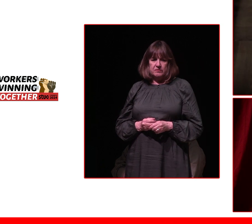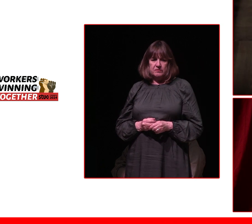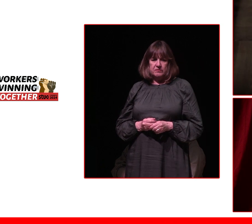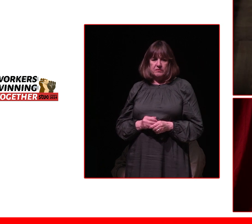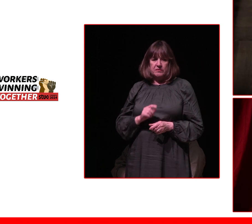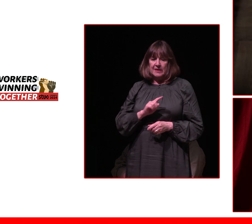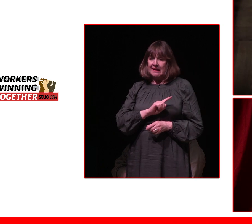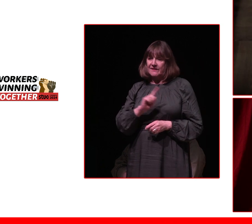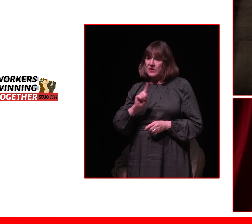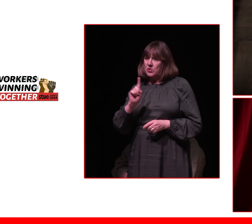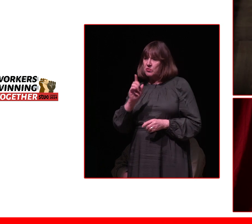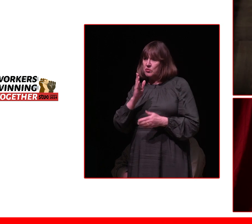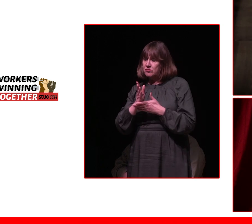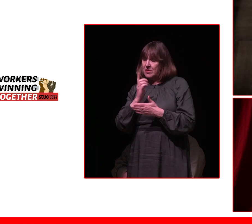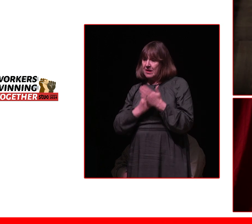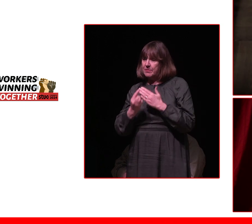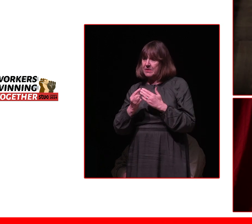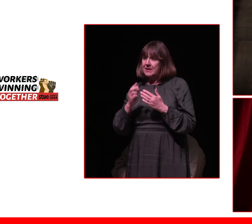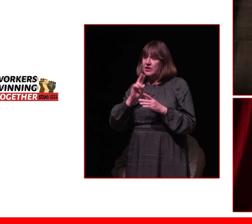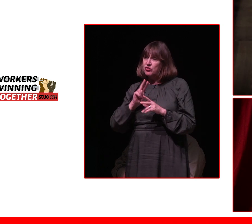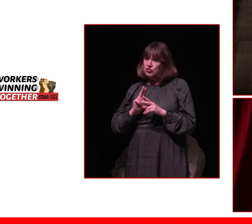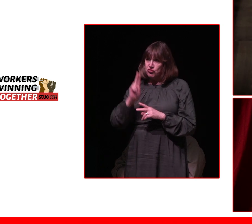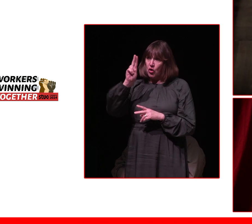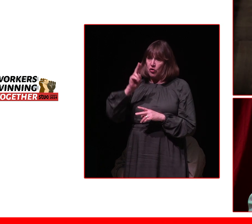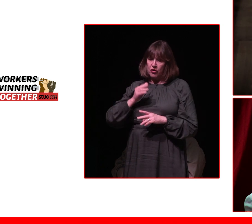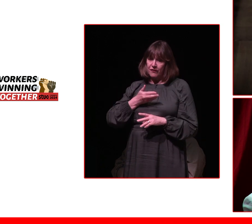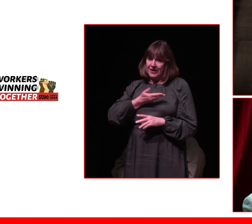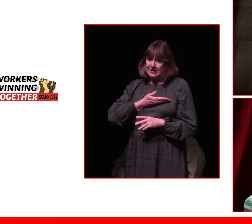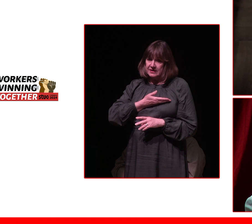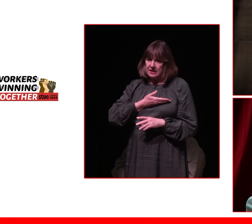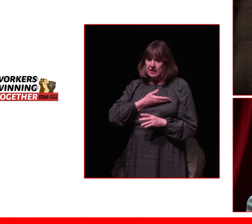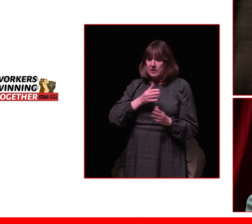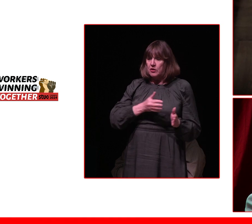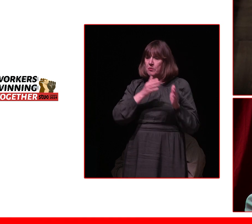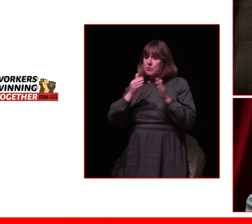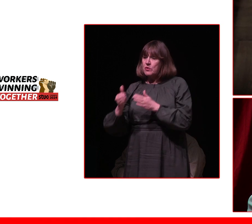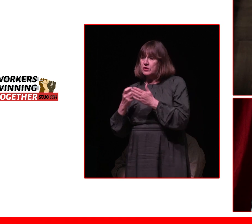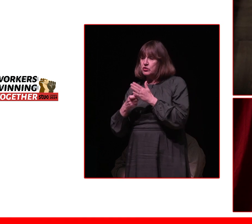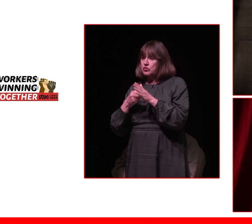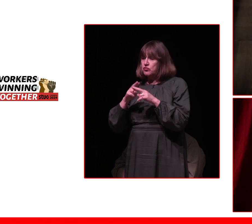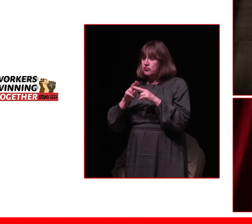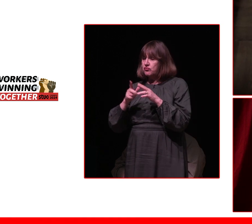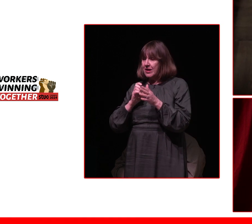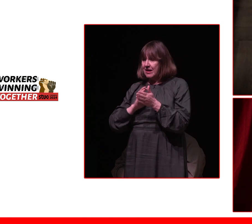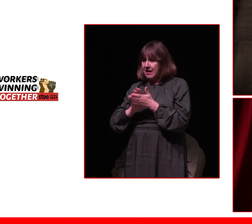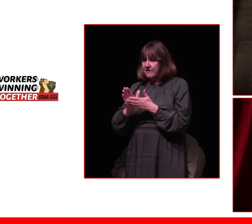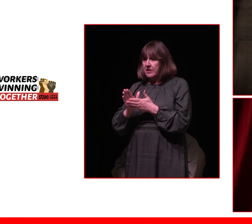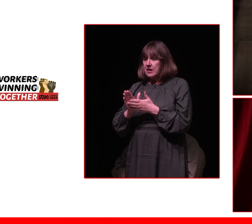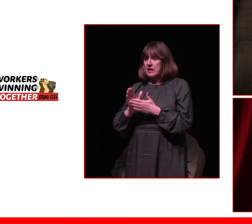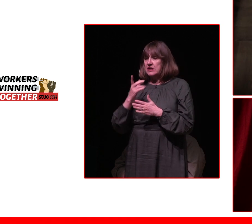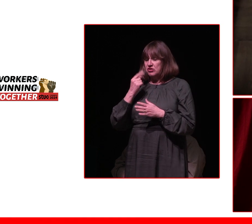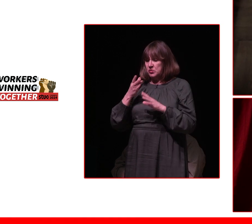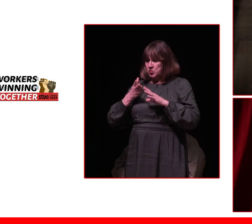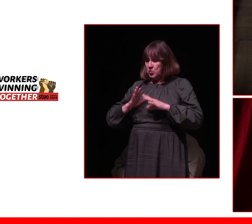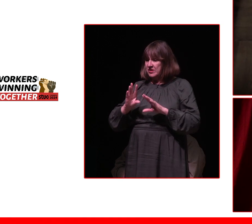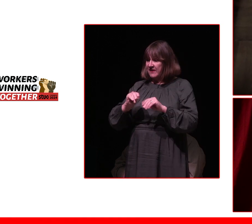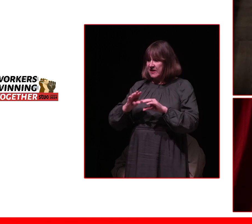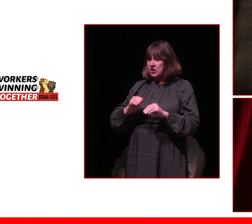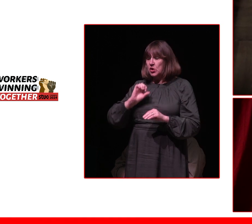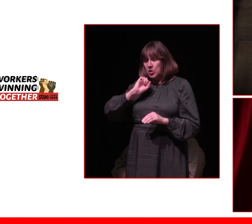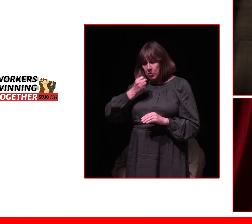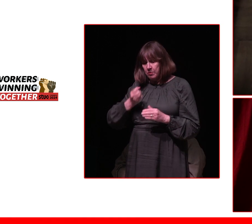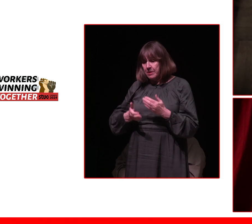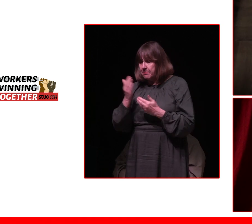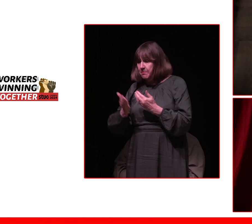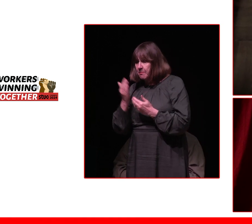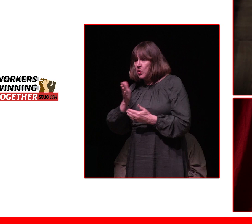After what they did at the north of Gaza, they're moving on now to Rafah, and just to finish off the job, there will be more killing and